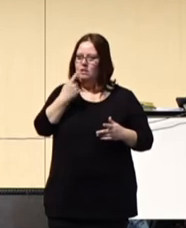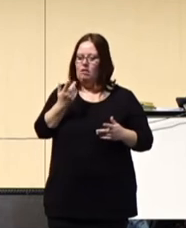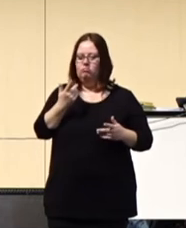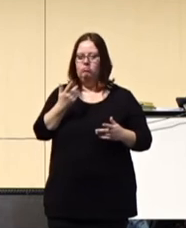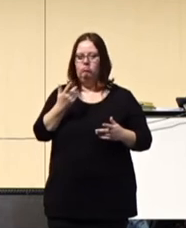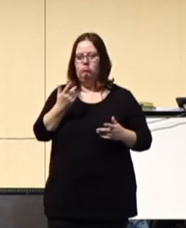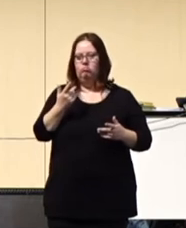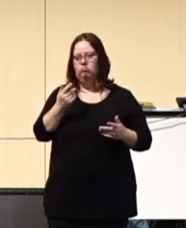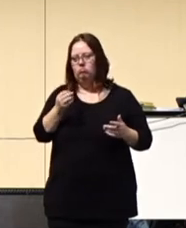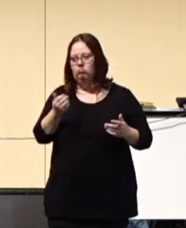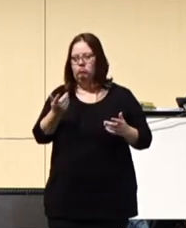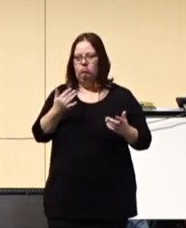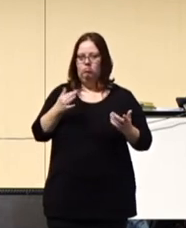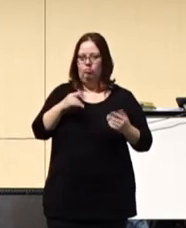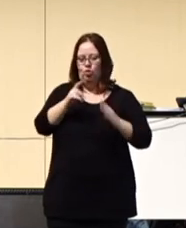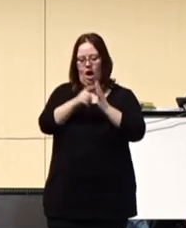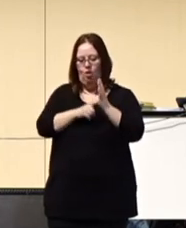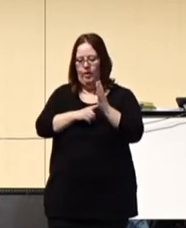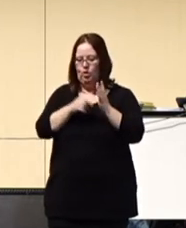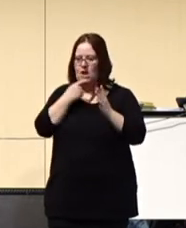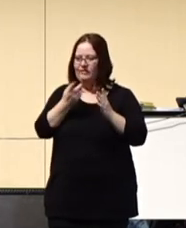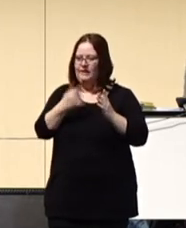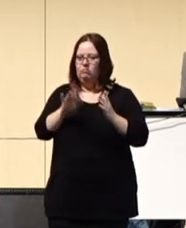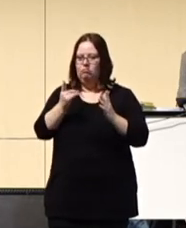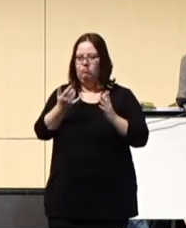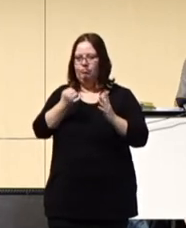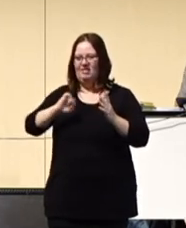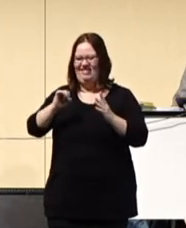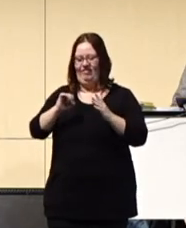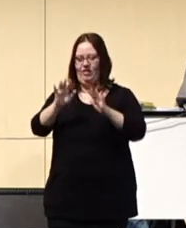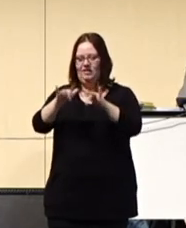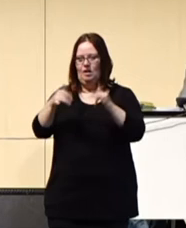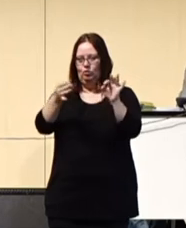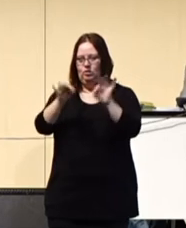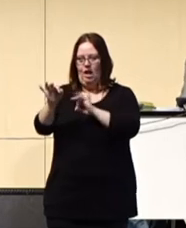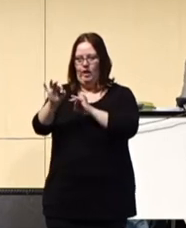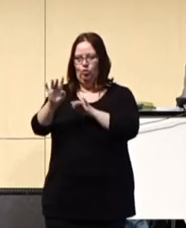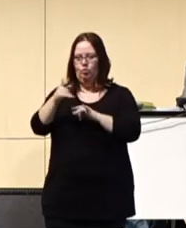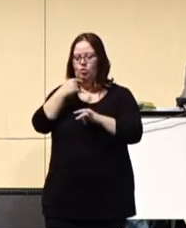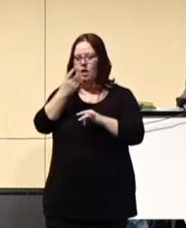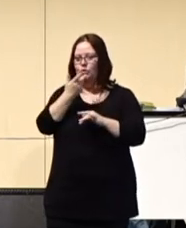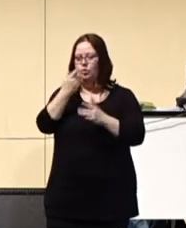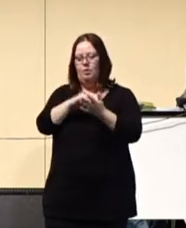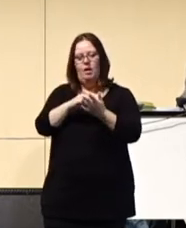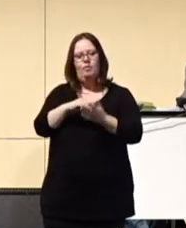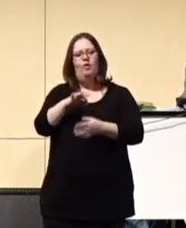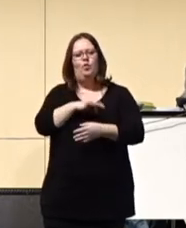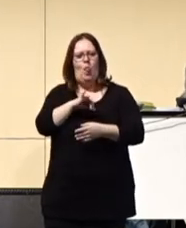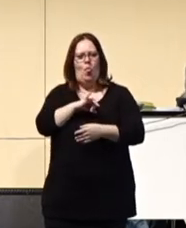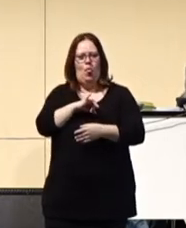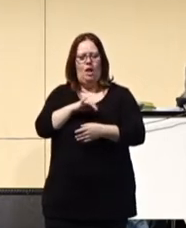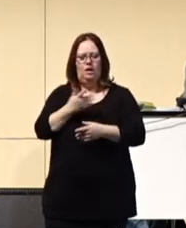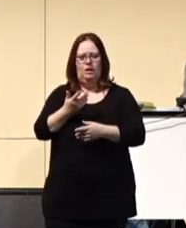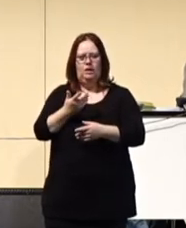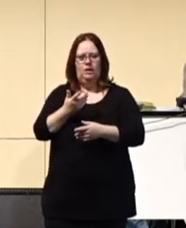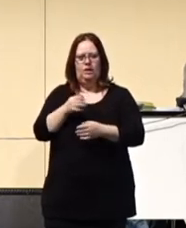Unzuverlässigkeit aus Ihrer Argumentation heraus des Versammlungsleiters am 14.09. bestreiten, interessiert mich trotzdem